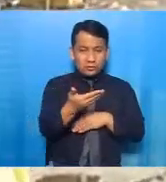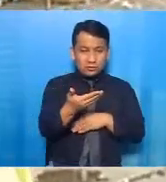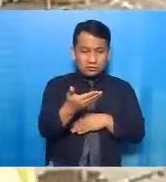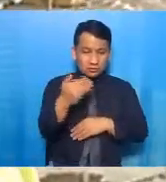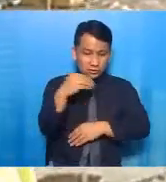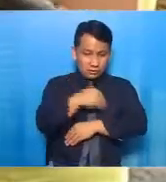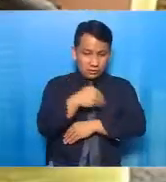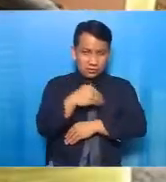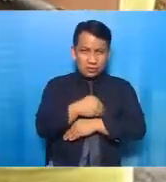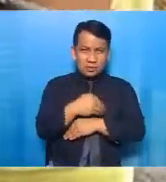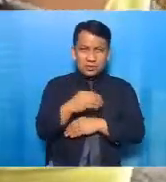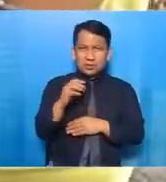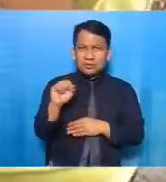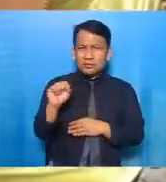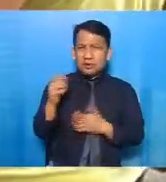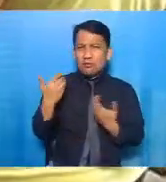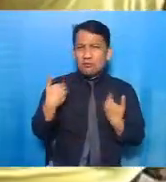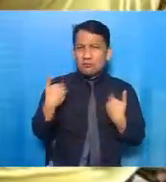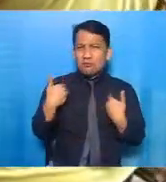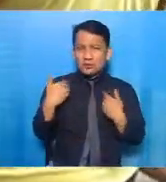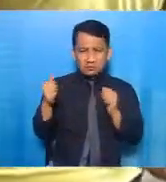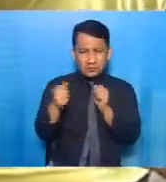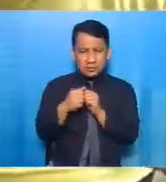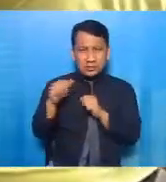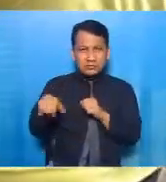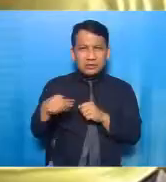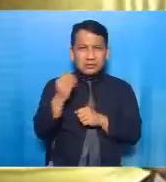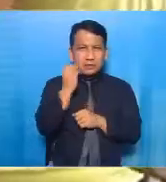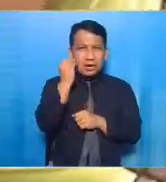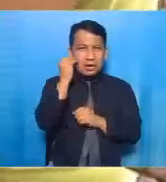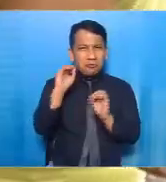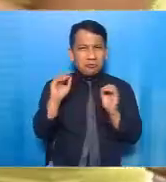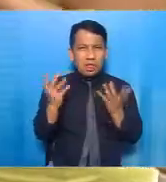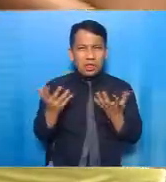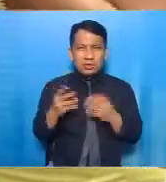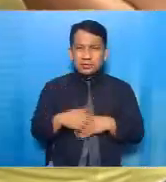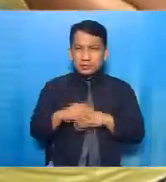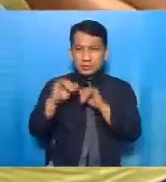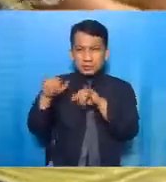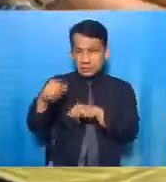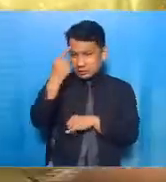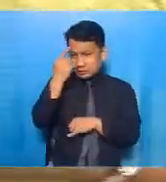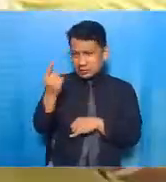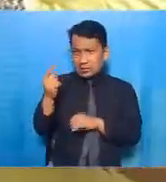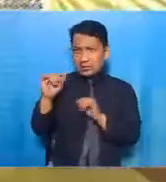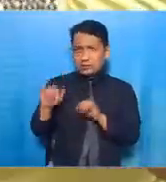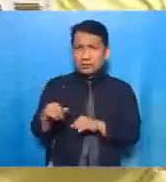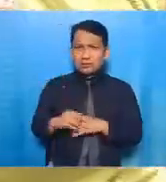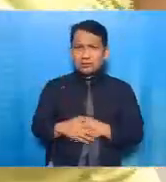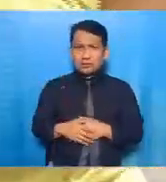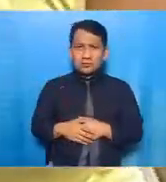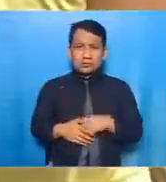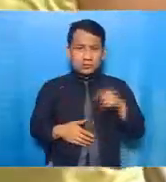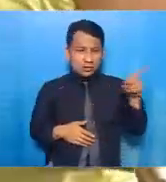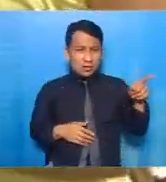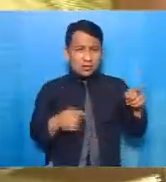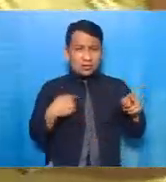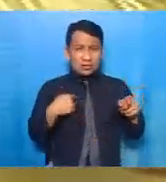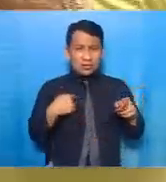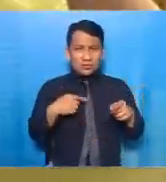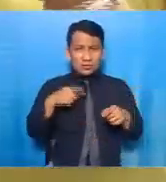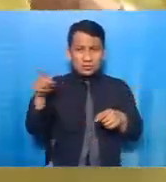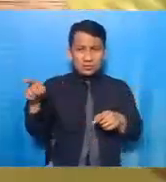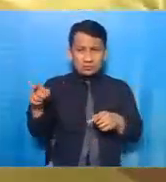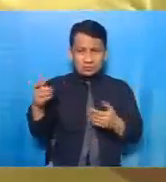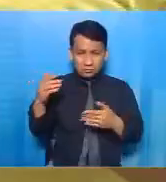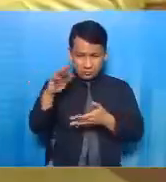at supermarket. Wala raw kasi siyang kasama sa bahay. Pag-attend lang ako sa bangko kasi sa guardia kasi may appointment ako sa